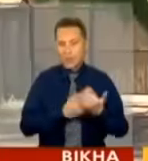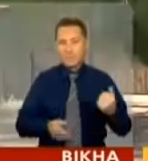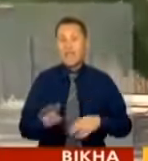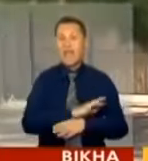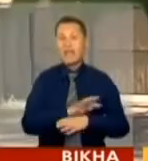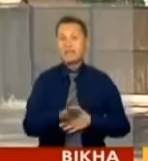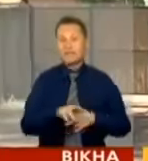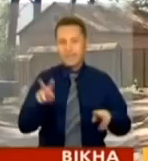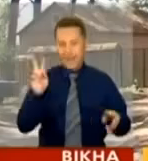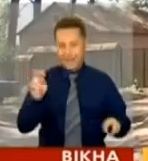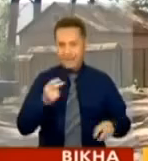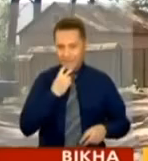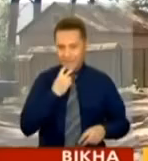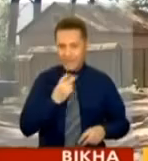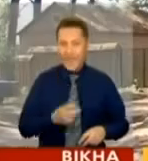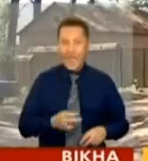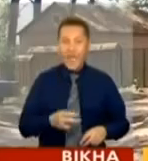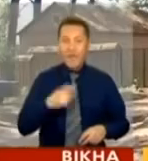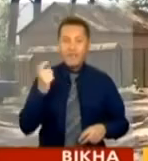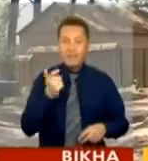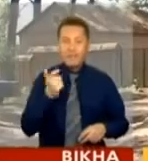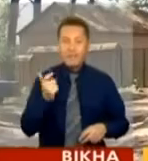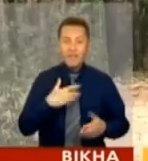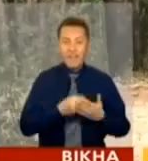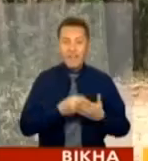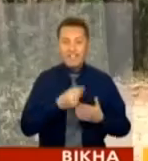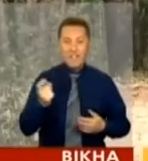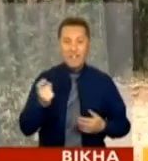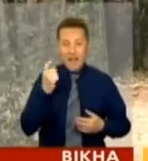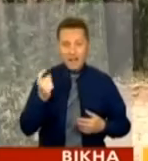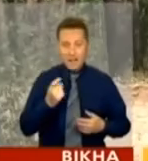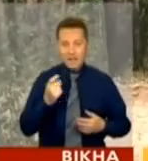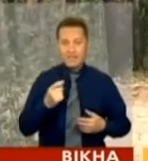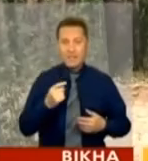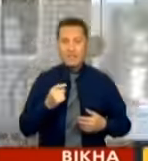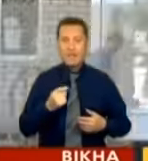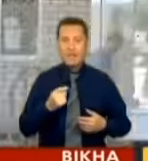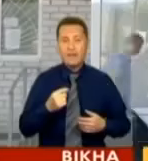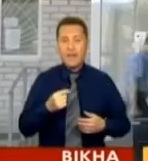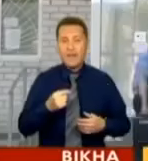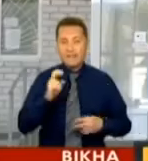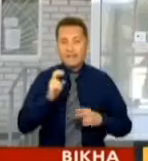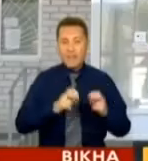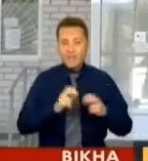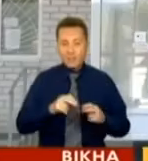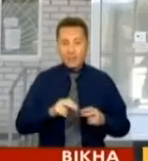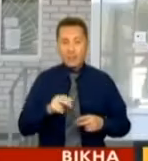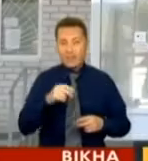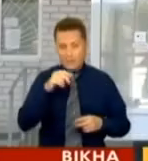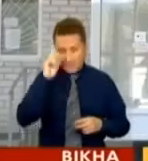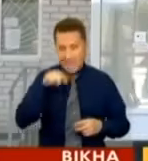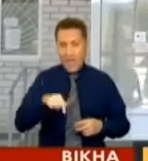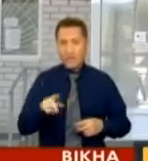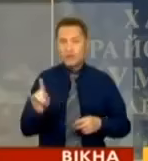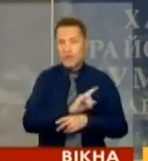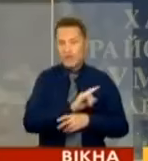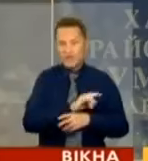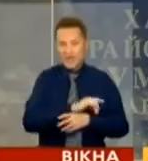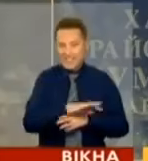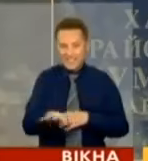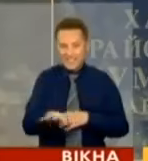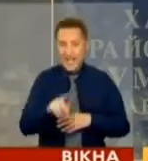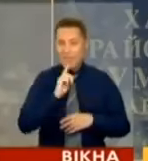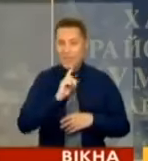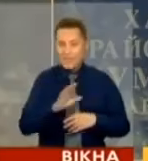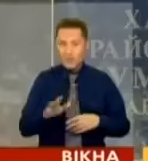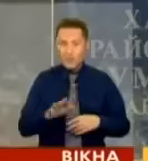Власників харківського бензинового мінізаводу ще шукають. Як знайдуть, розстрілювати не будуть. У законодавстві за такі діяння передбачений штраф до